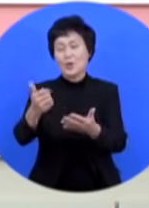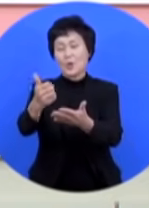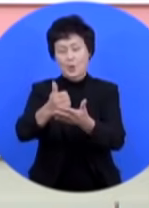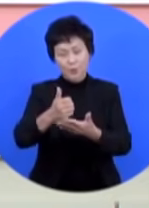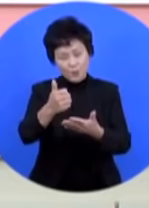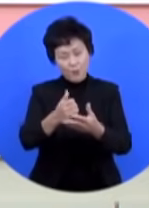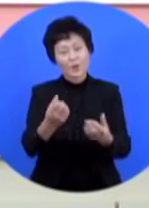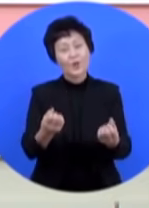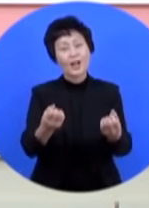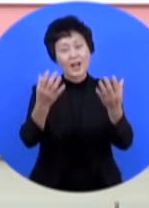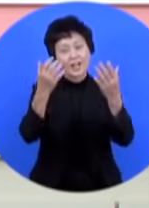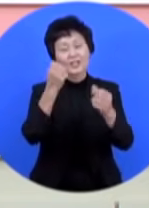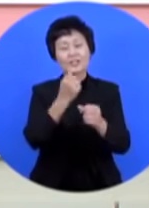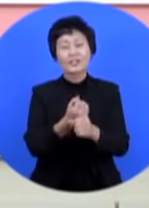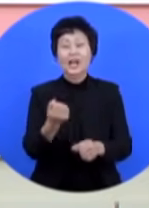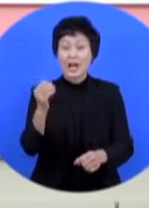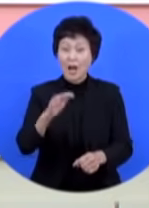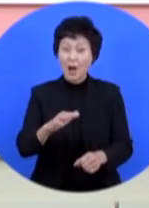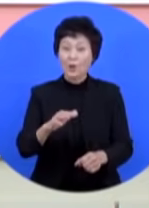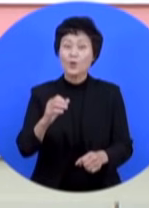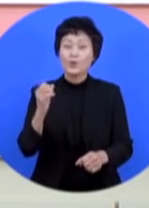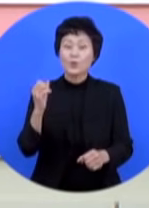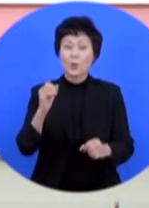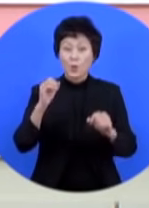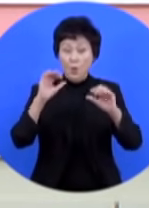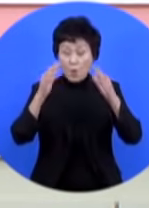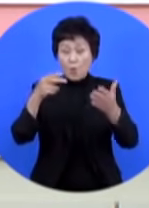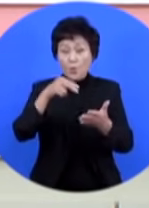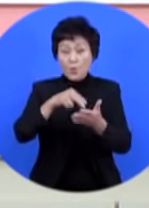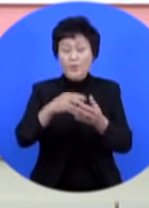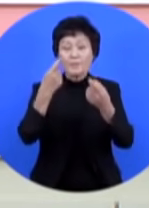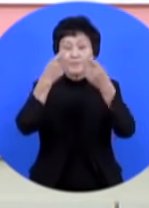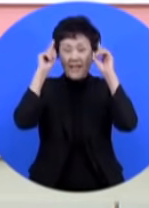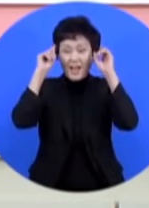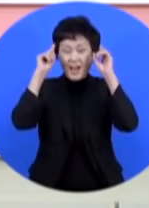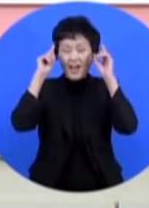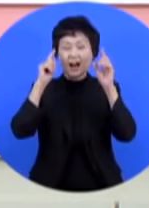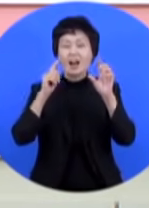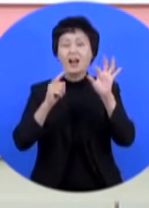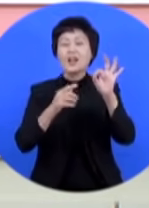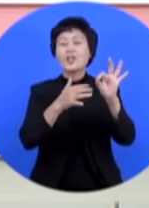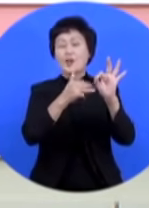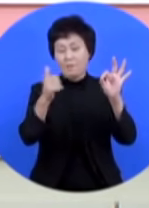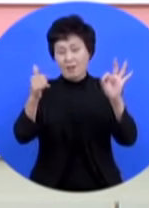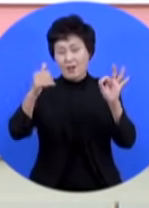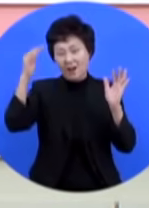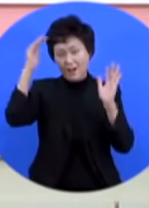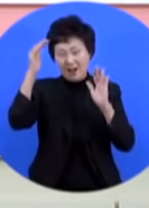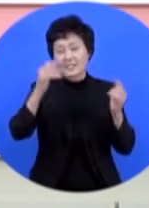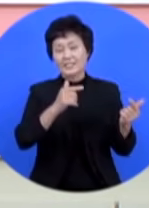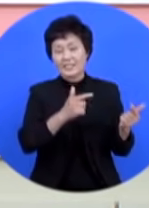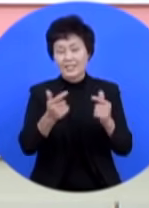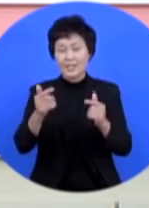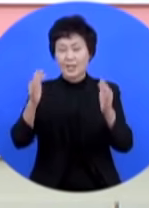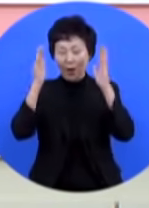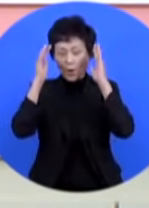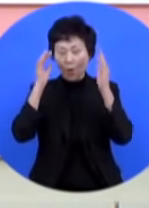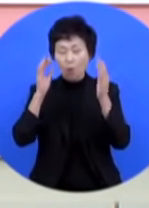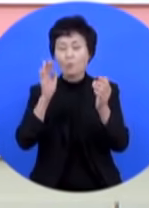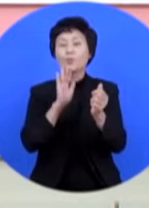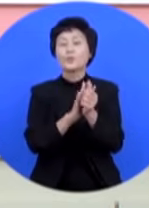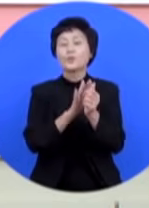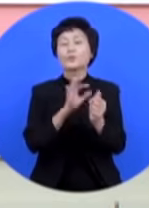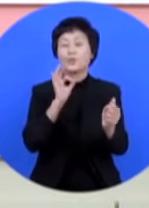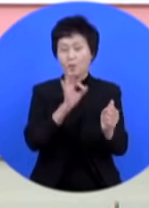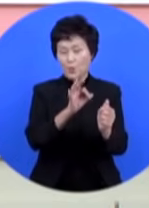제가 현지 국립대학에 10명의 그 대학생들에게 장학금을 주었습니다. 네. 어떤 학생들은